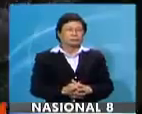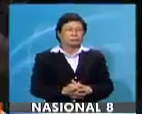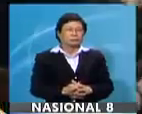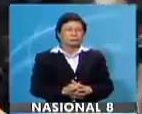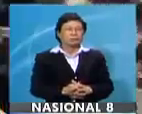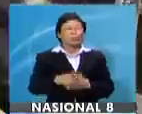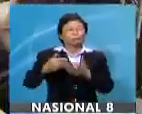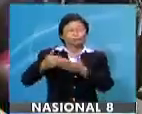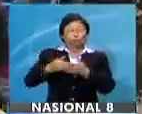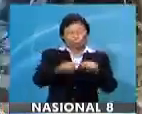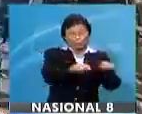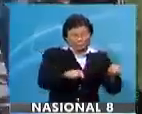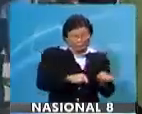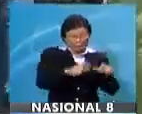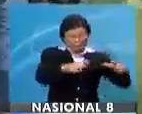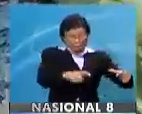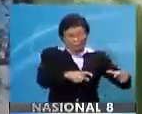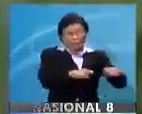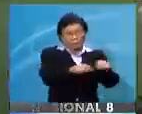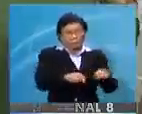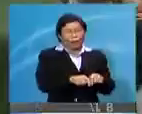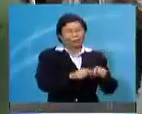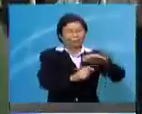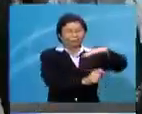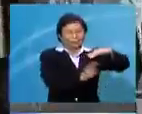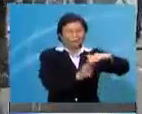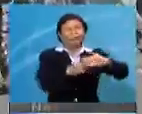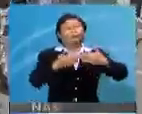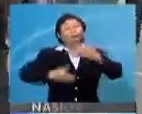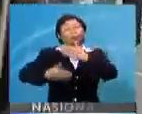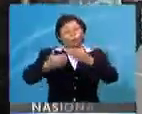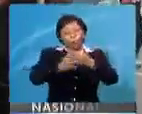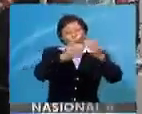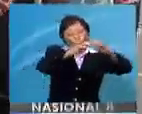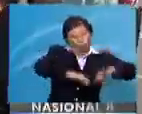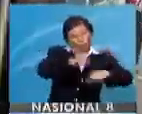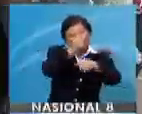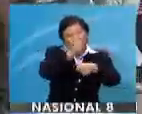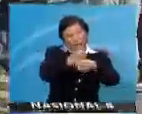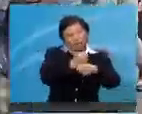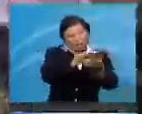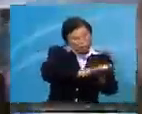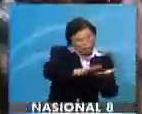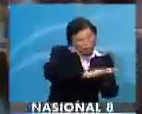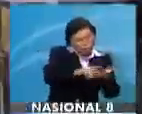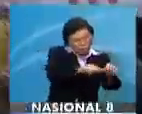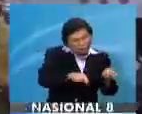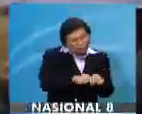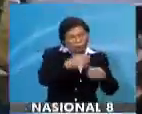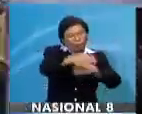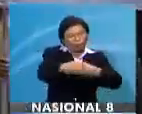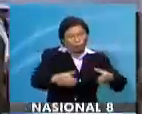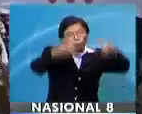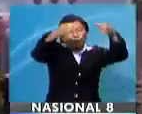Difahamkan sebelum ini tapak berkenaan merupakan lokasi sebuah tadika sebelum ia diroboh untuk kerja-kerja pembersihan tapak kondo